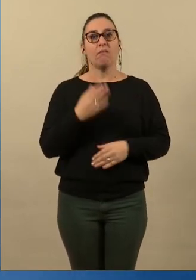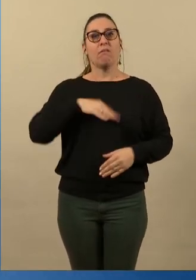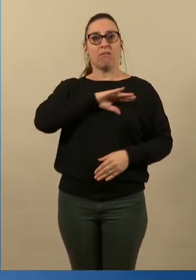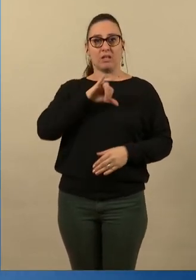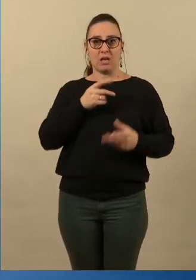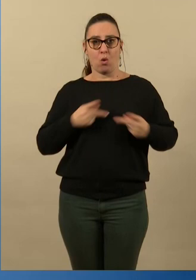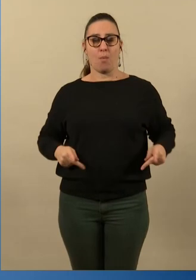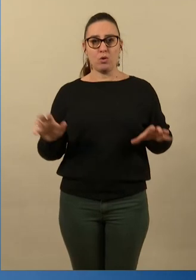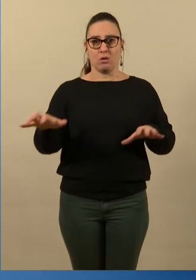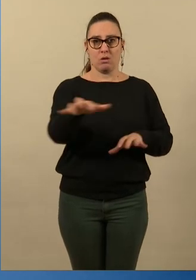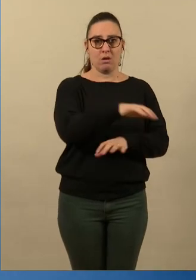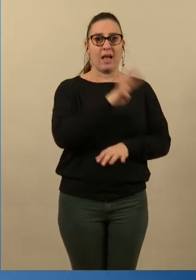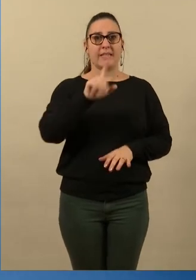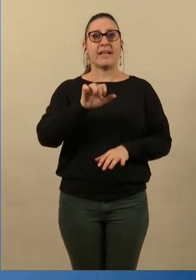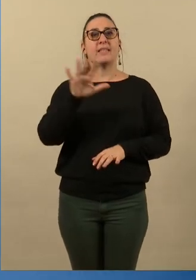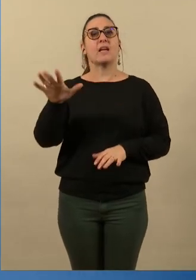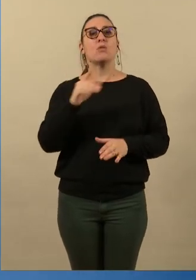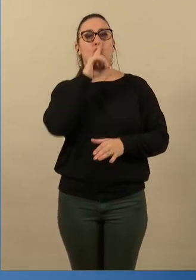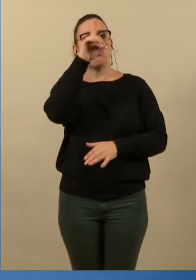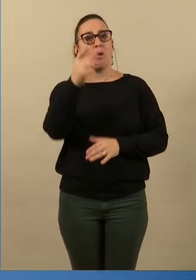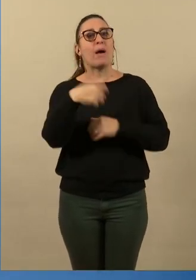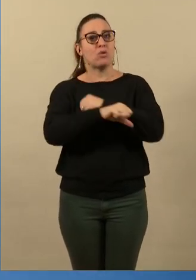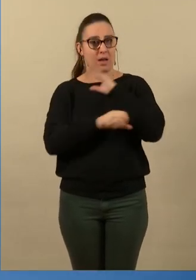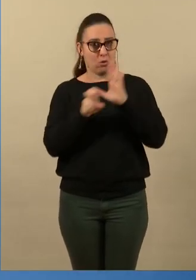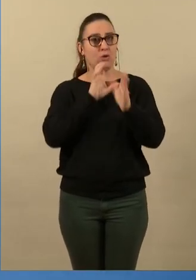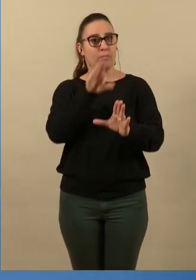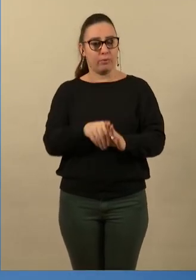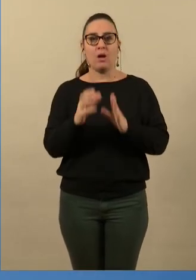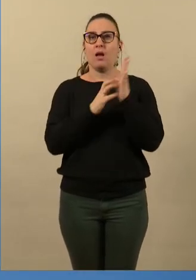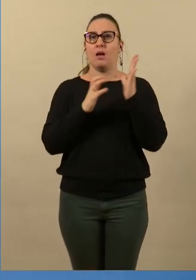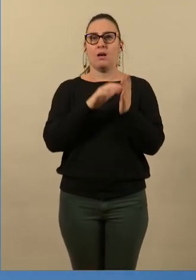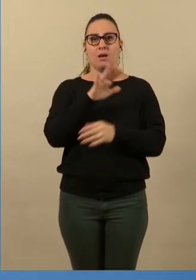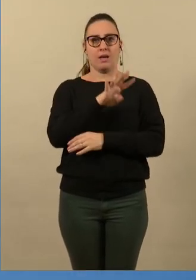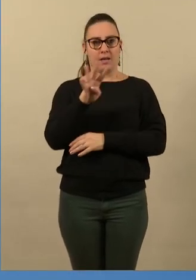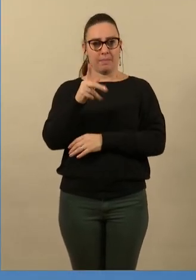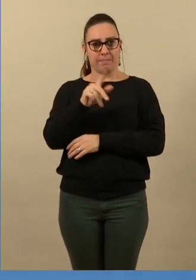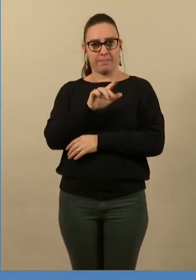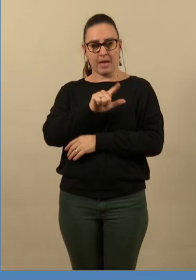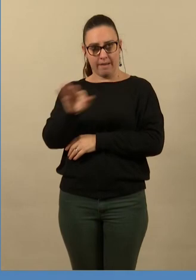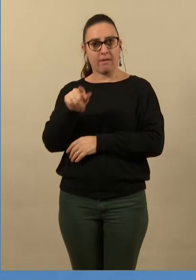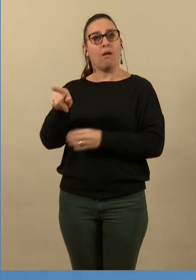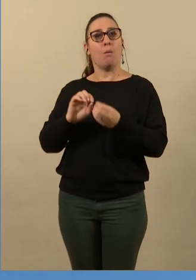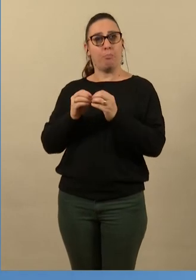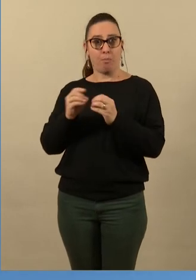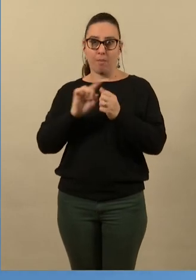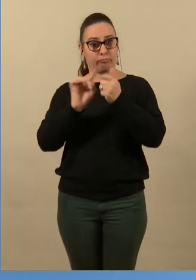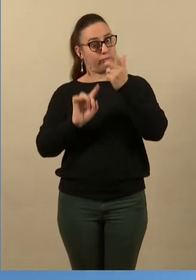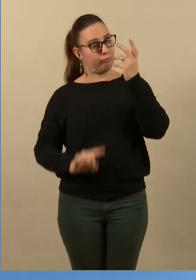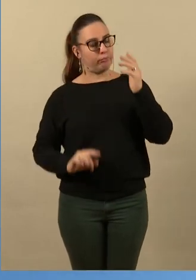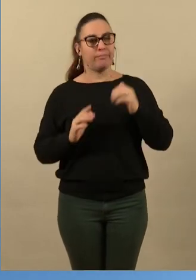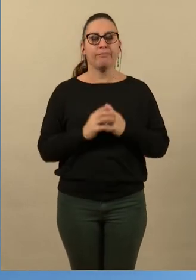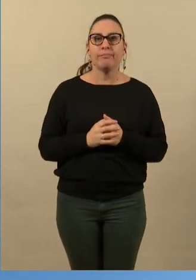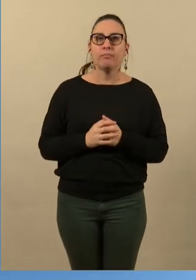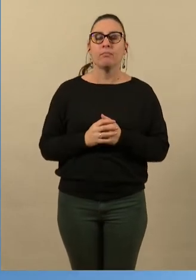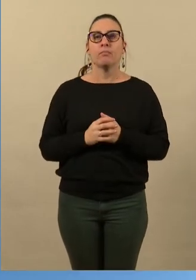un rythme de 4,5 jours par semaine don Grenoble l'article 54 donc du PLF prose problème à plusieurs titres non